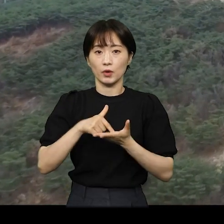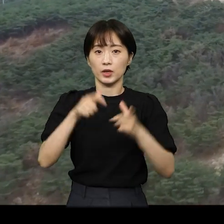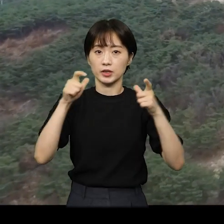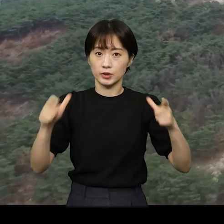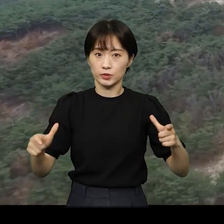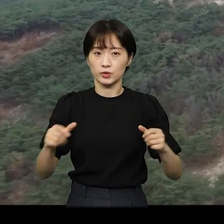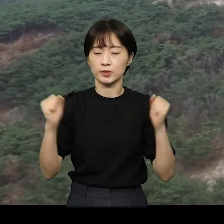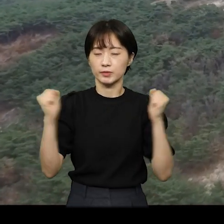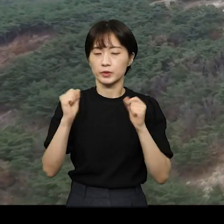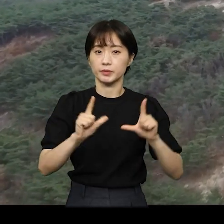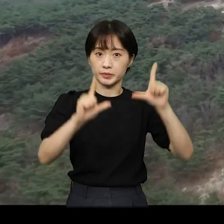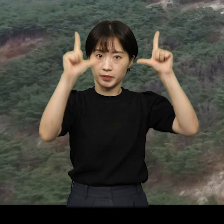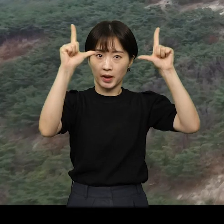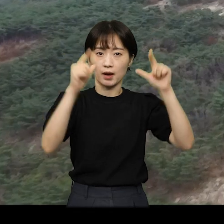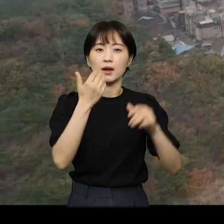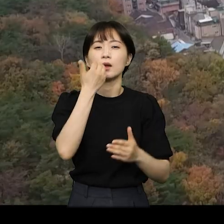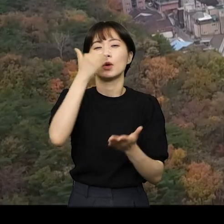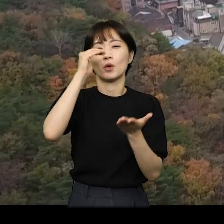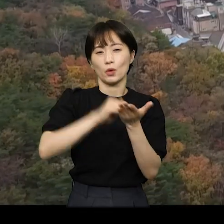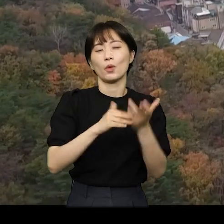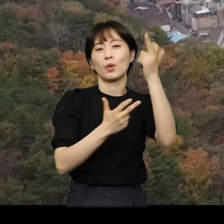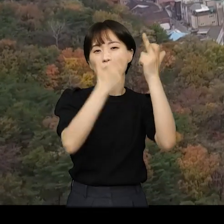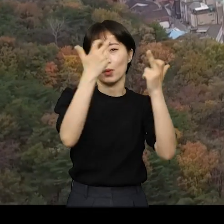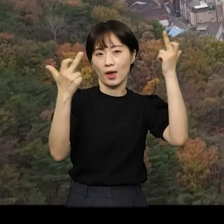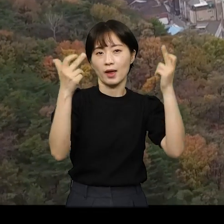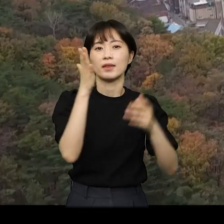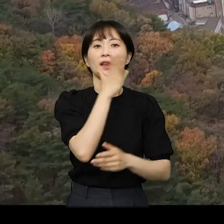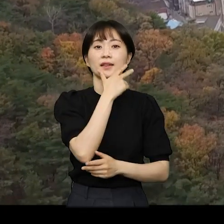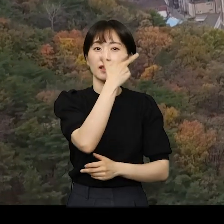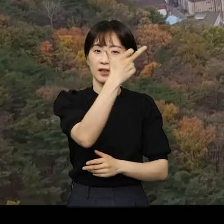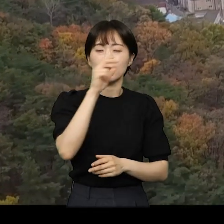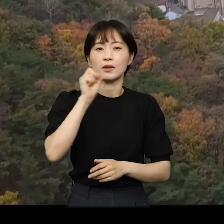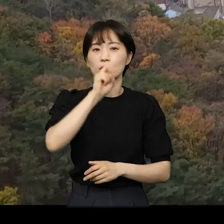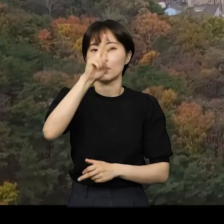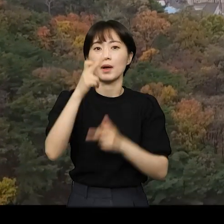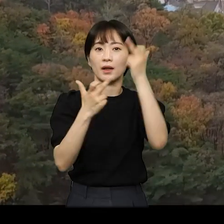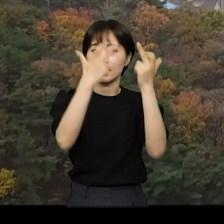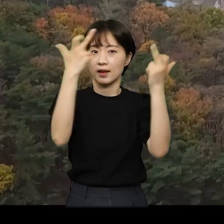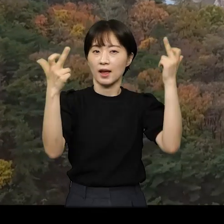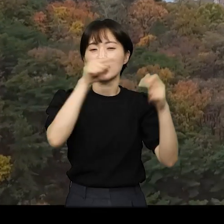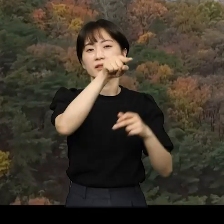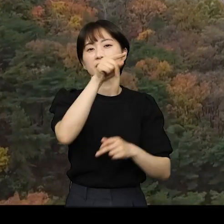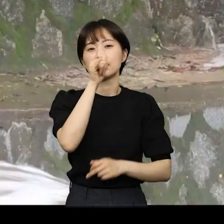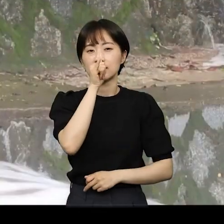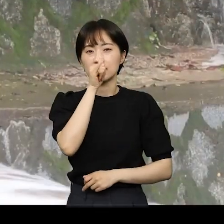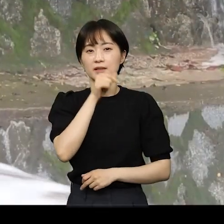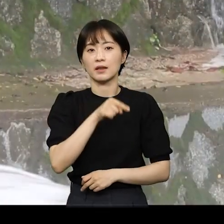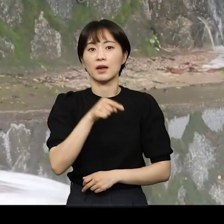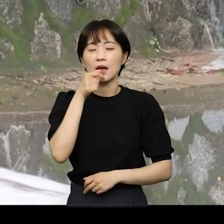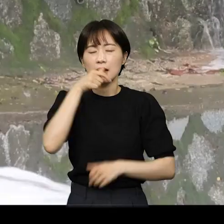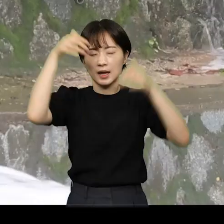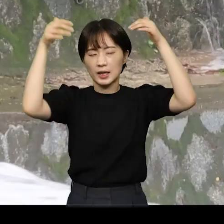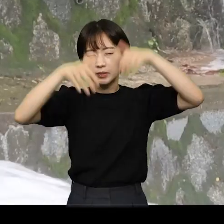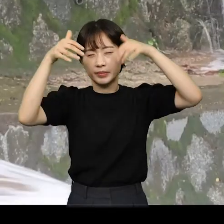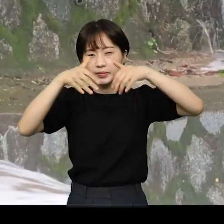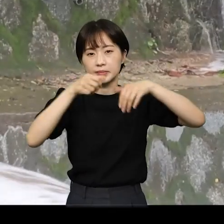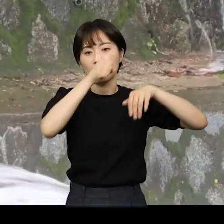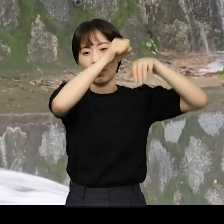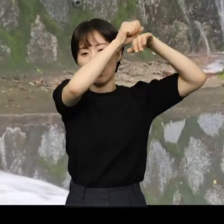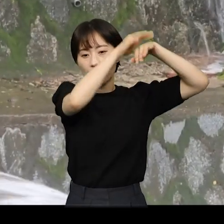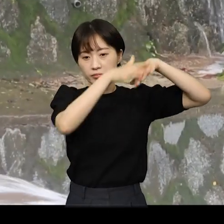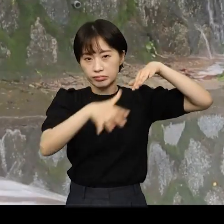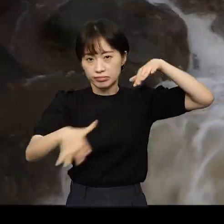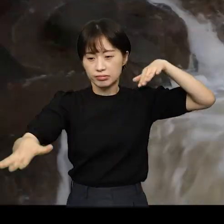광진구는 북동방향 상류지역에 바위산으로 이루어진 아차산과 용마산이 있으며 급한 경사로